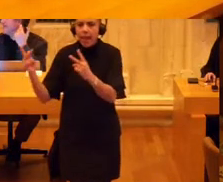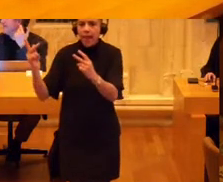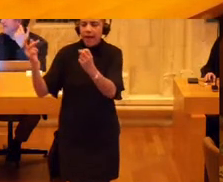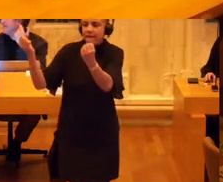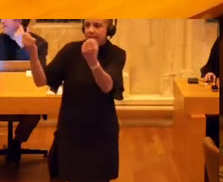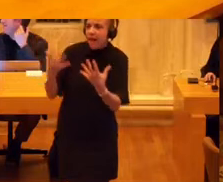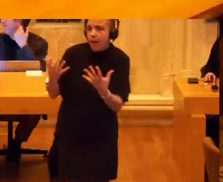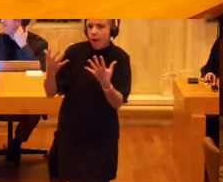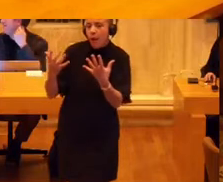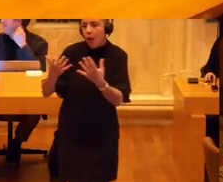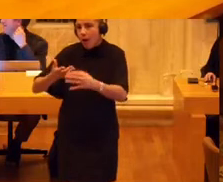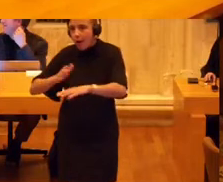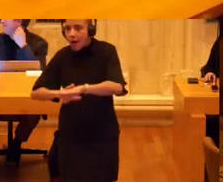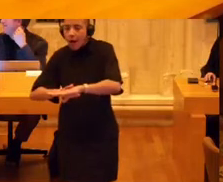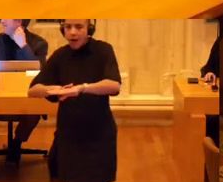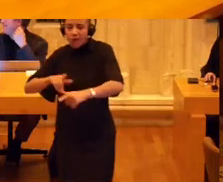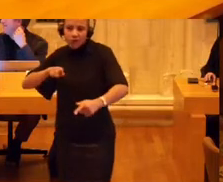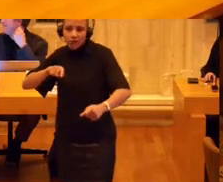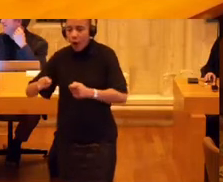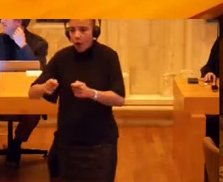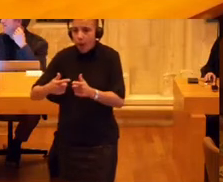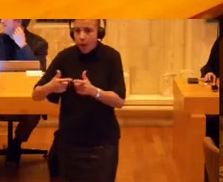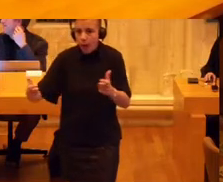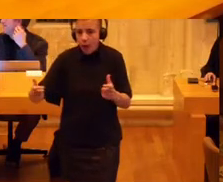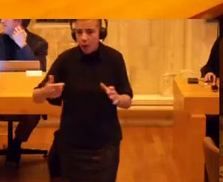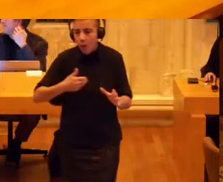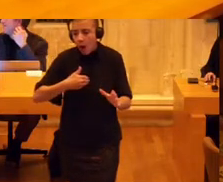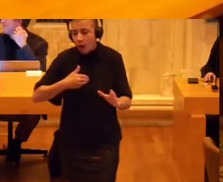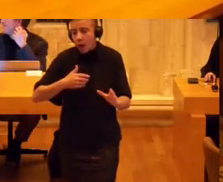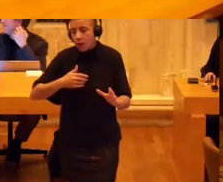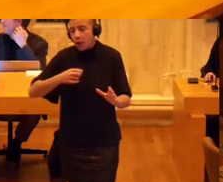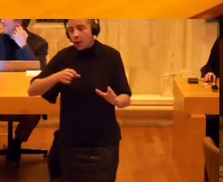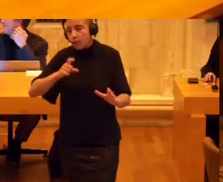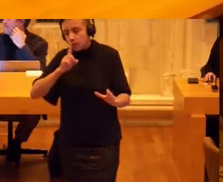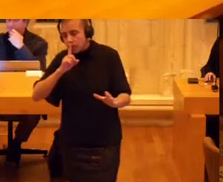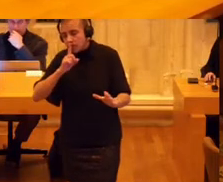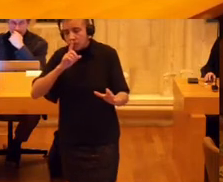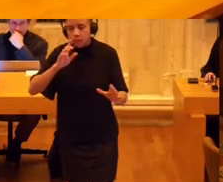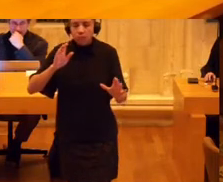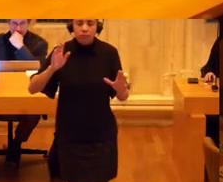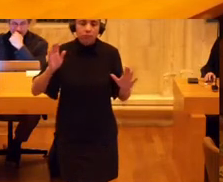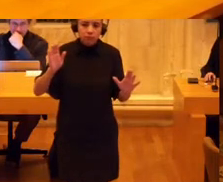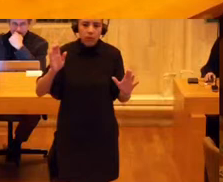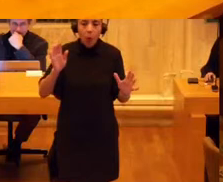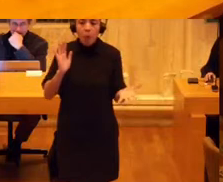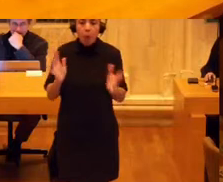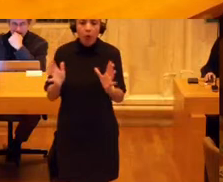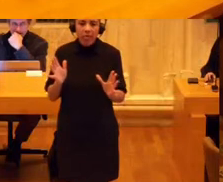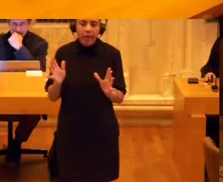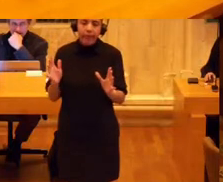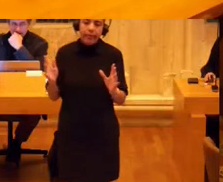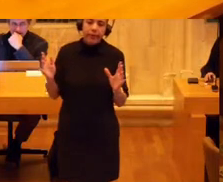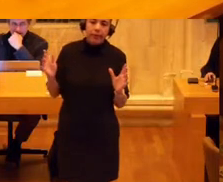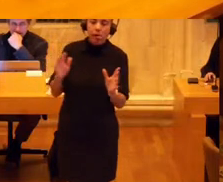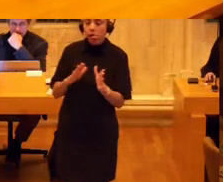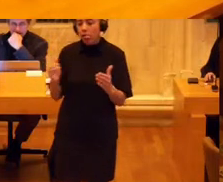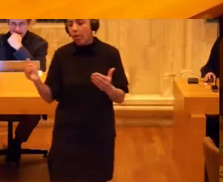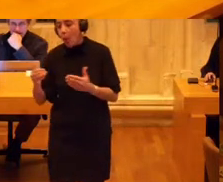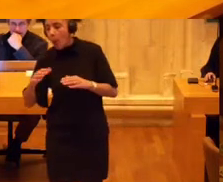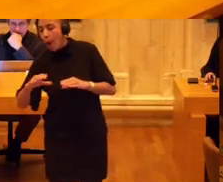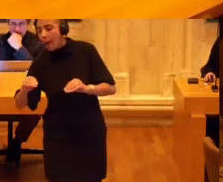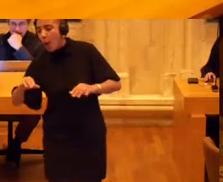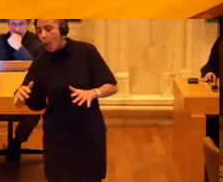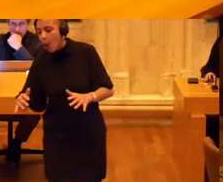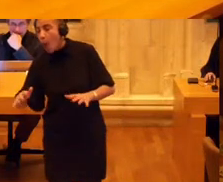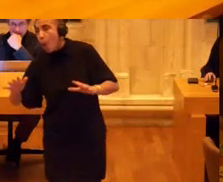pas allé constater sur place. Mais quand on change un règlement, on a certains panneaux qui sont aujourd'hui existants qui deviennent de fait